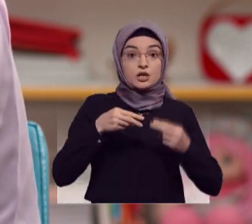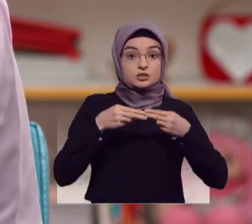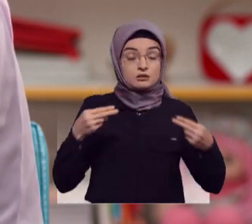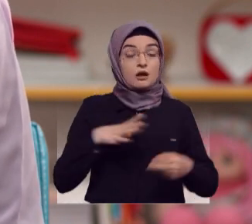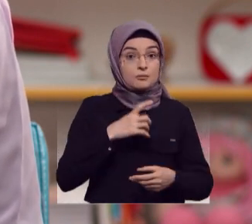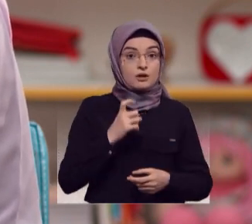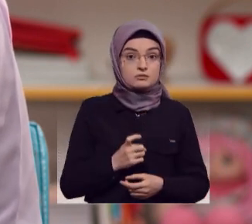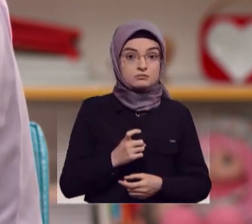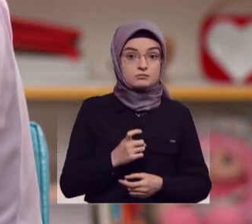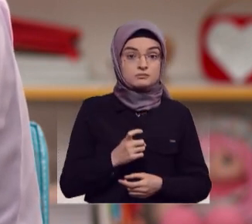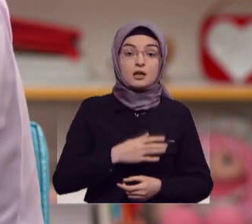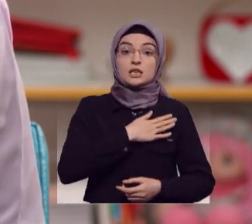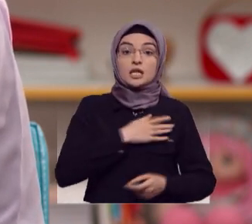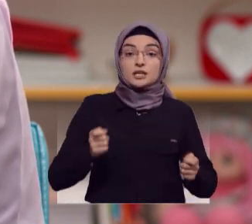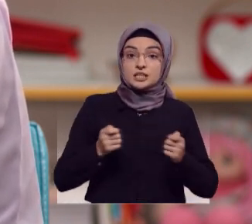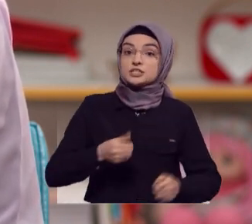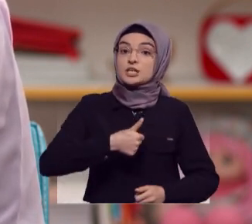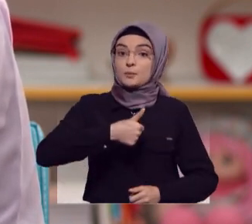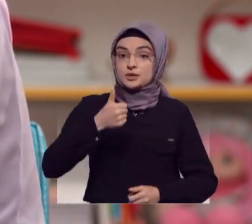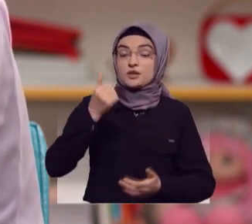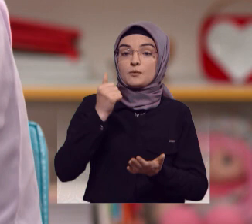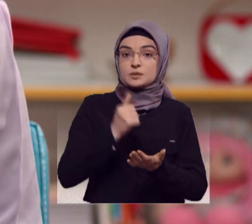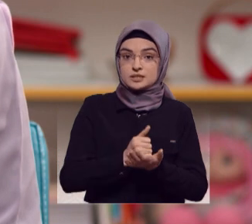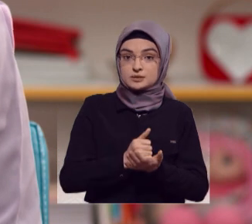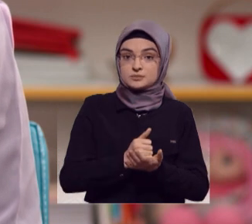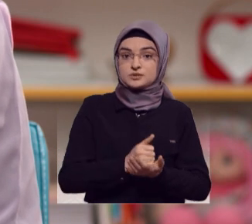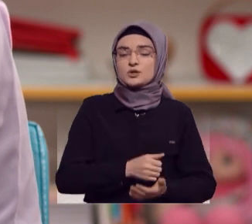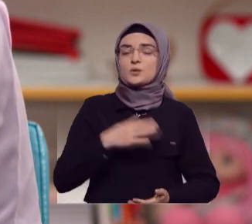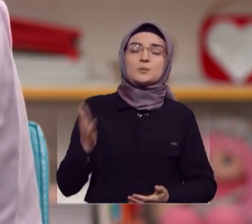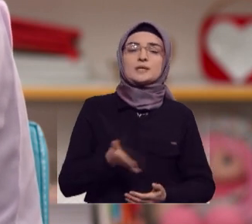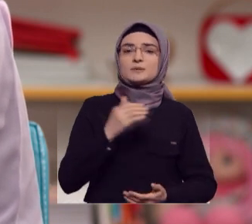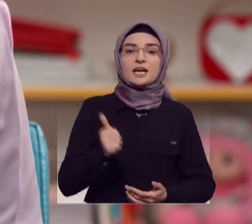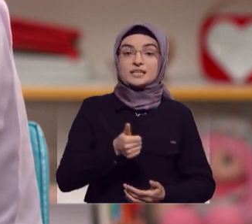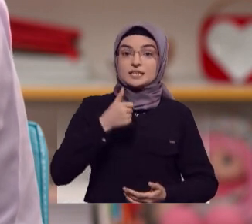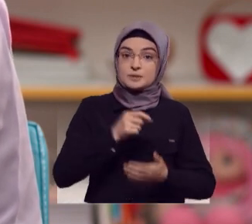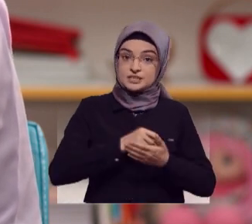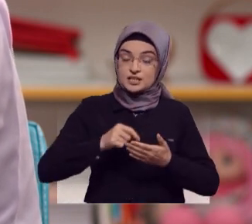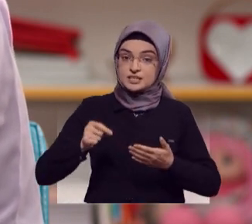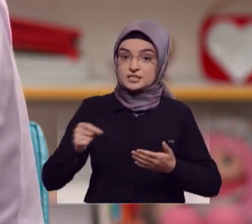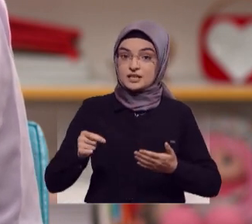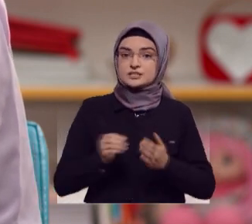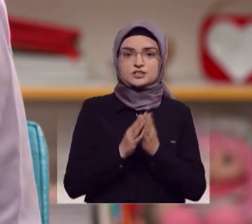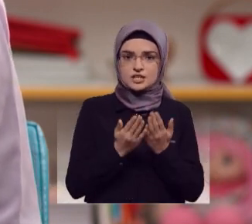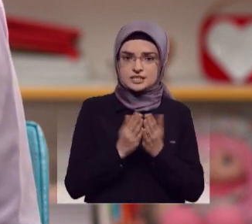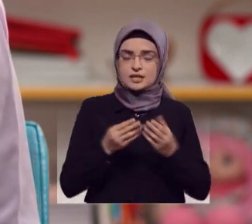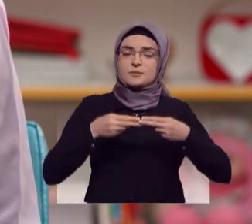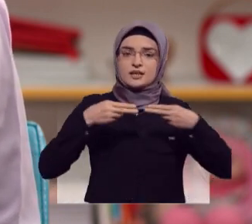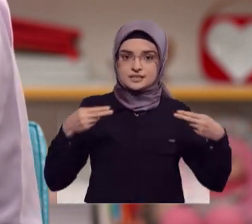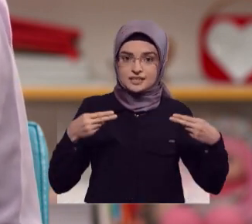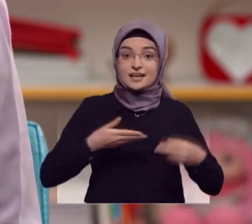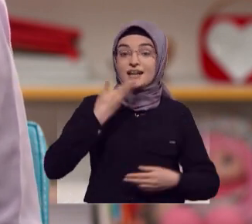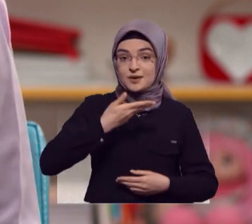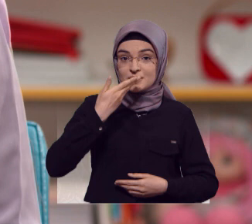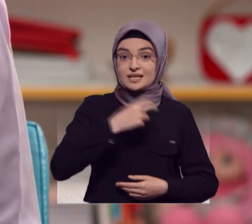mi var? Diyanet İşleri Başkanlığı tarafından basılmış, birbirinden kıymetli yazarların kaleme aldığı hikayeler,